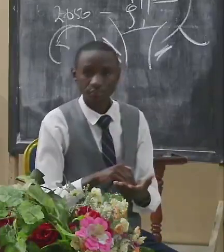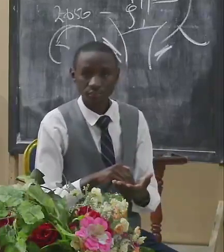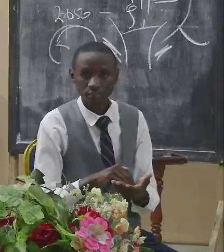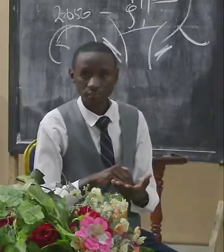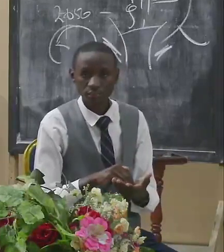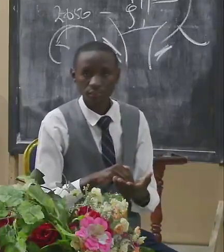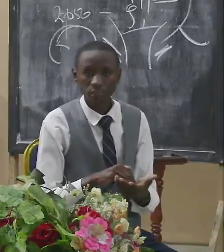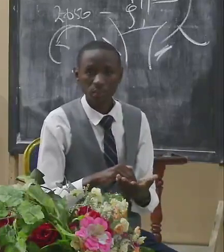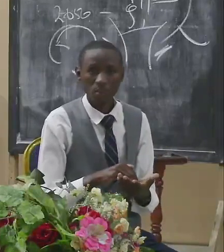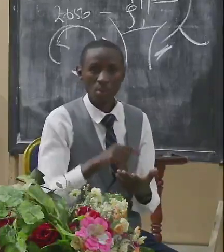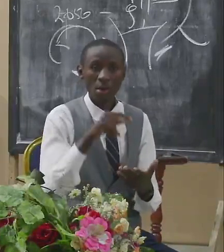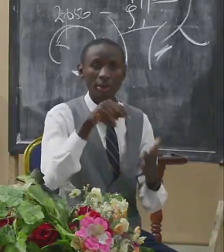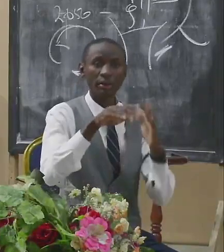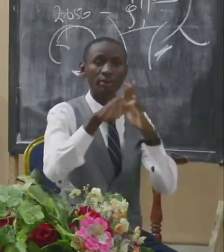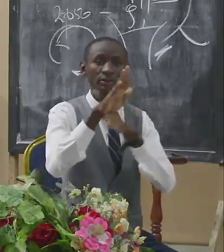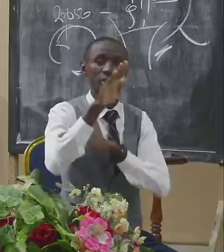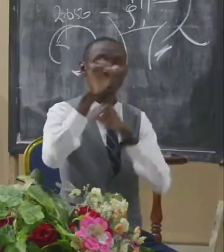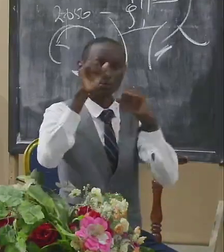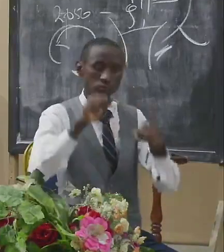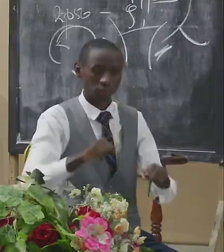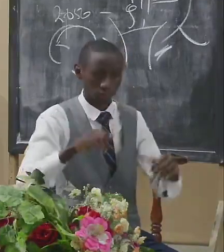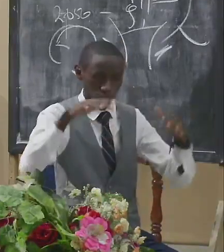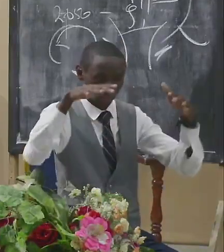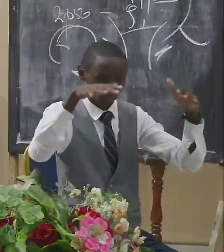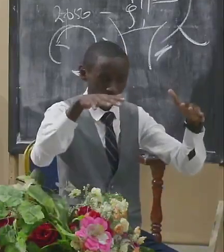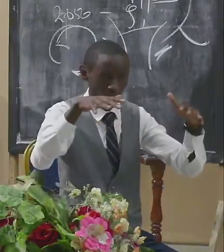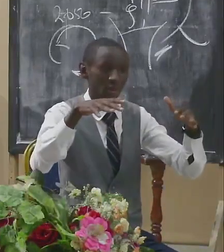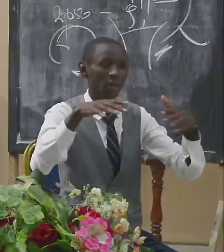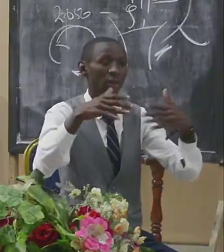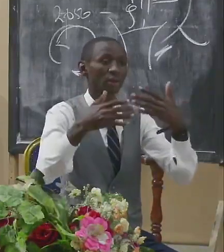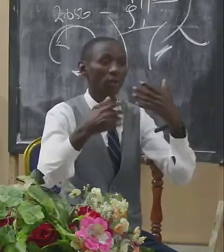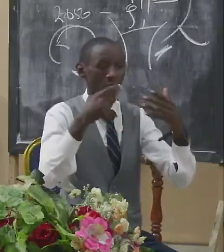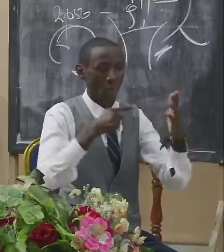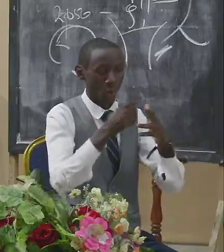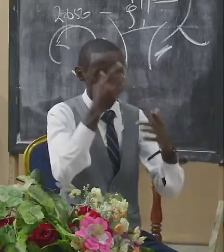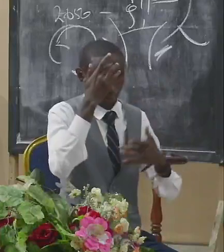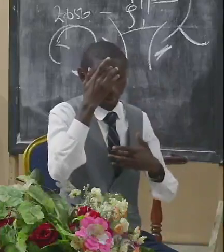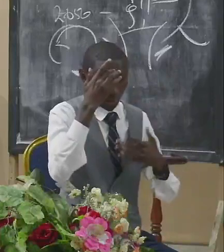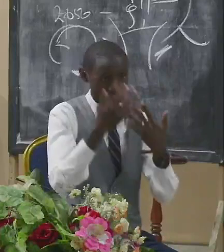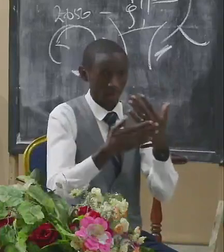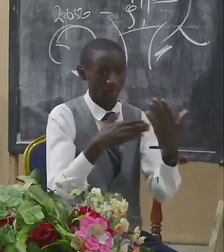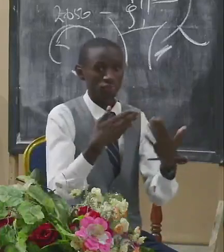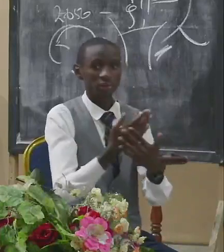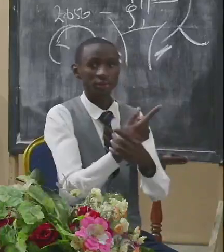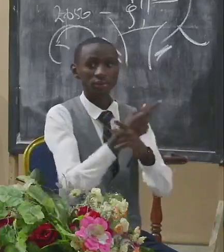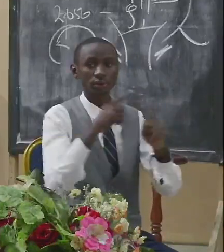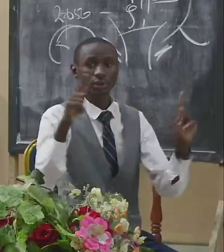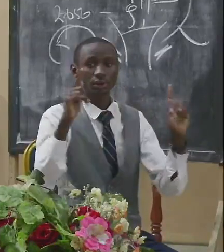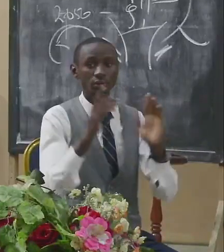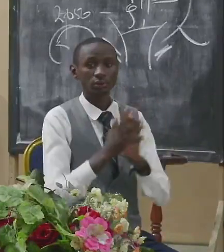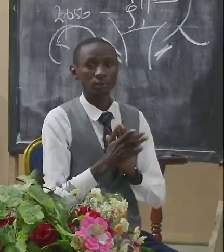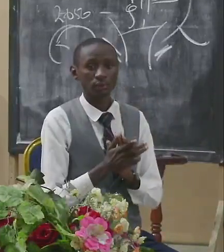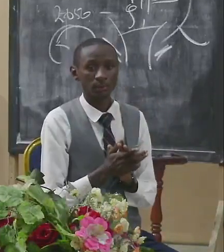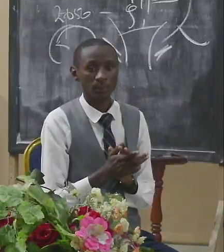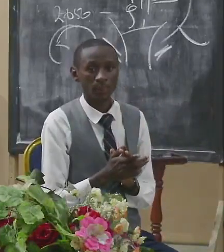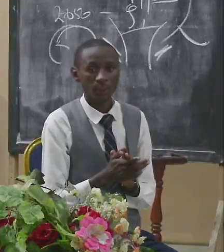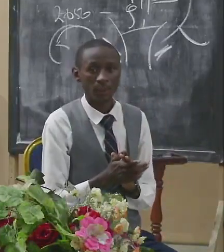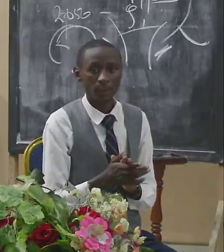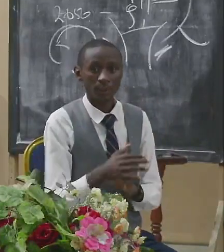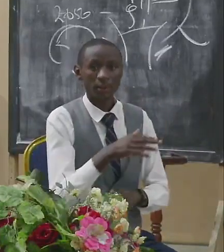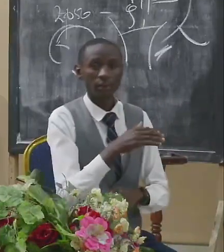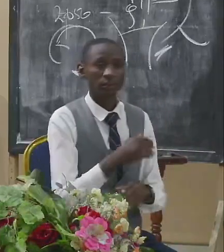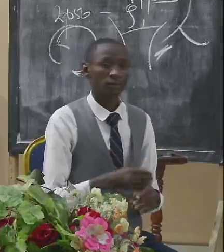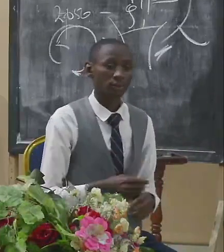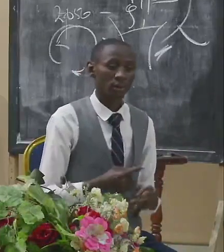anyoroshe wagonjwa mukono wa uponyaji. Et qu'il étende la main de guérison sur les malades. Ku